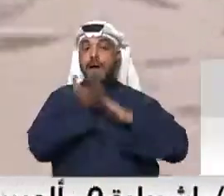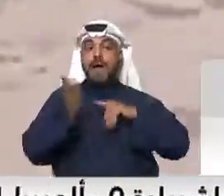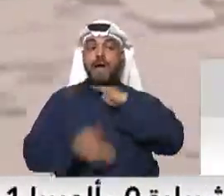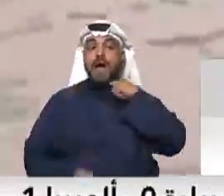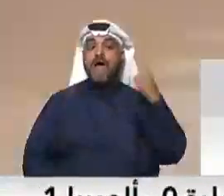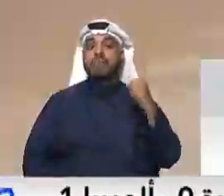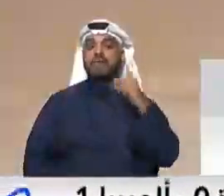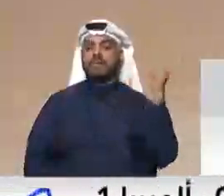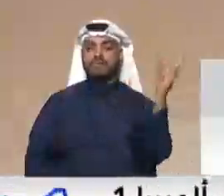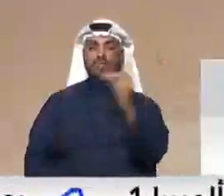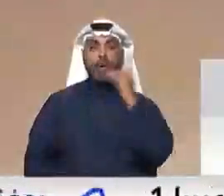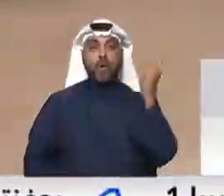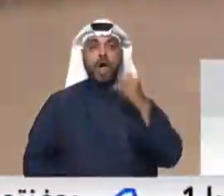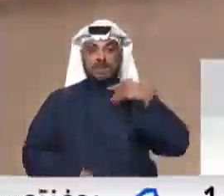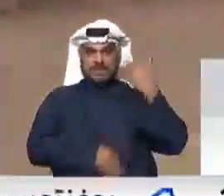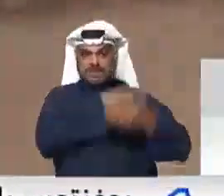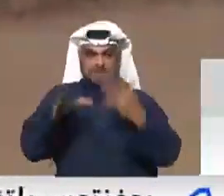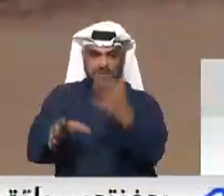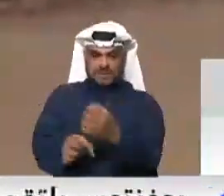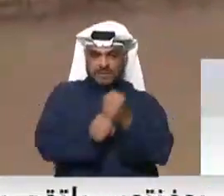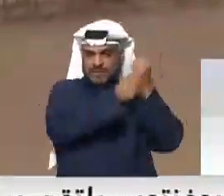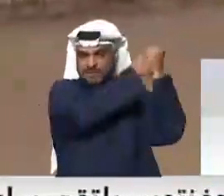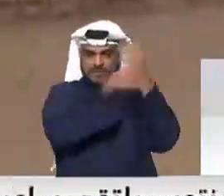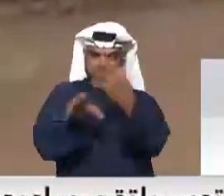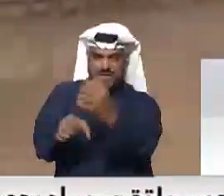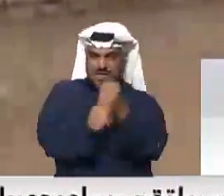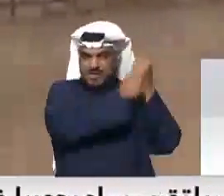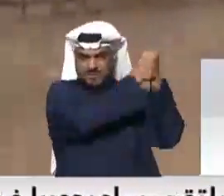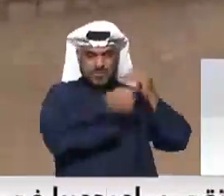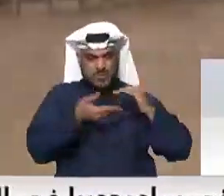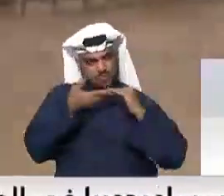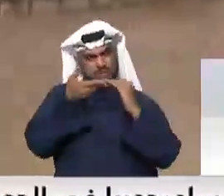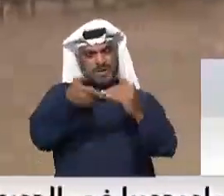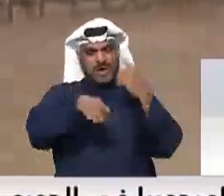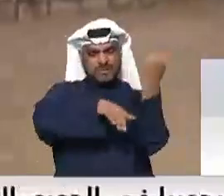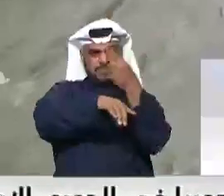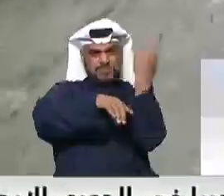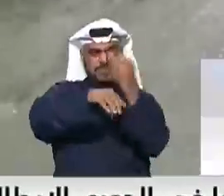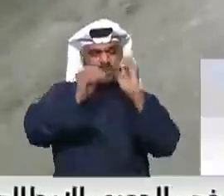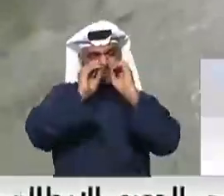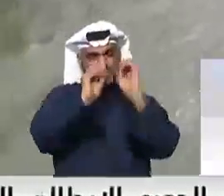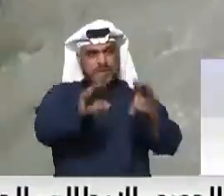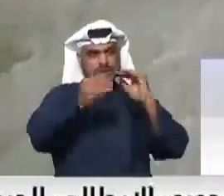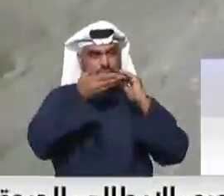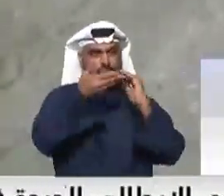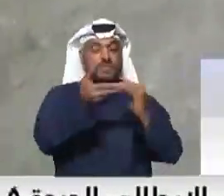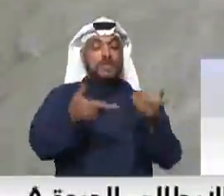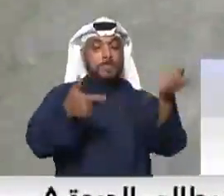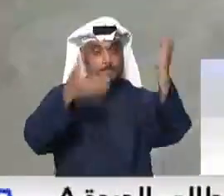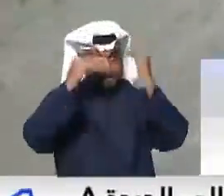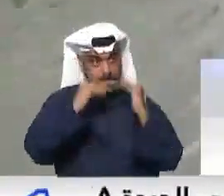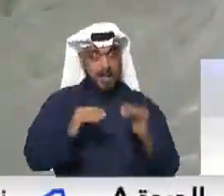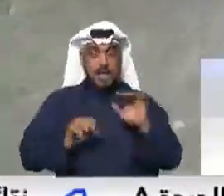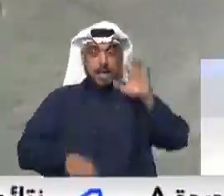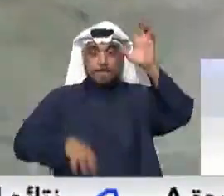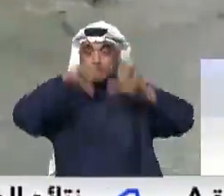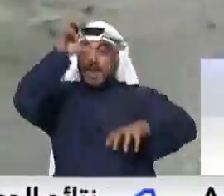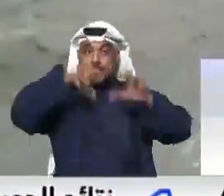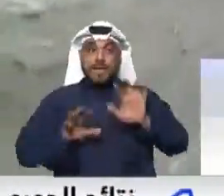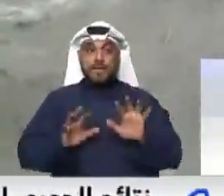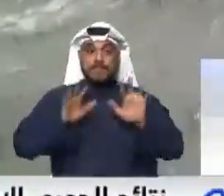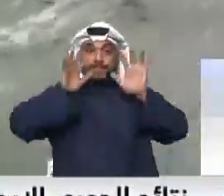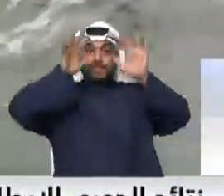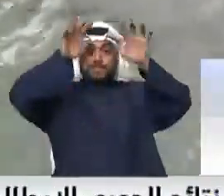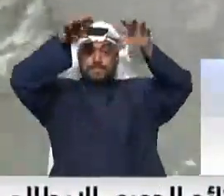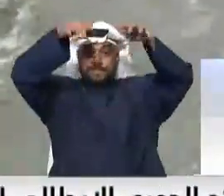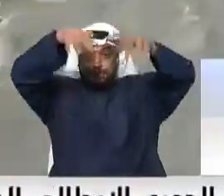الوقت الذي تسعى فيه الى ارسال مساعدات للمناطق المتضرره كما تسببت فيضانات الاناناس السريع